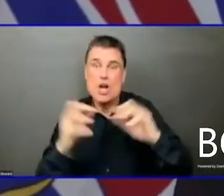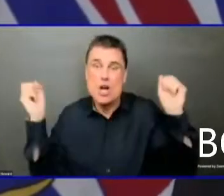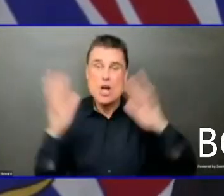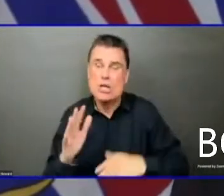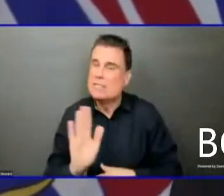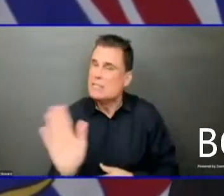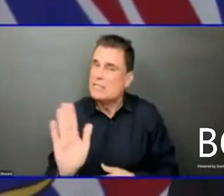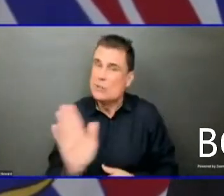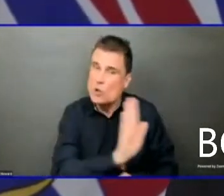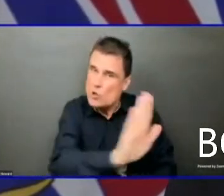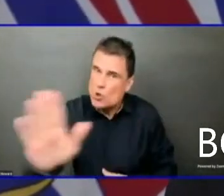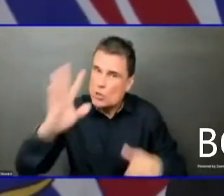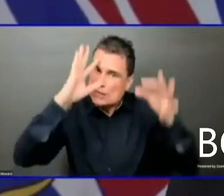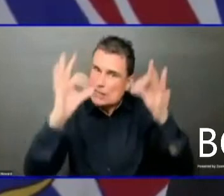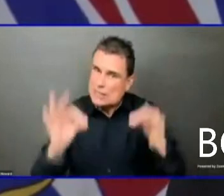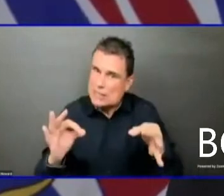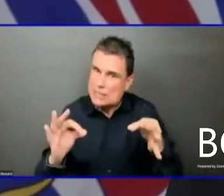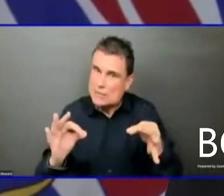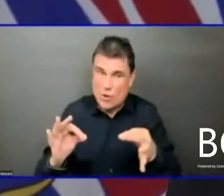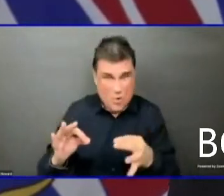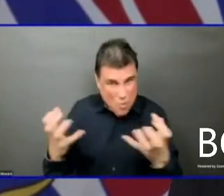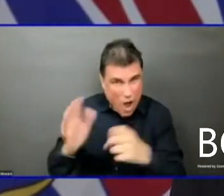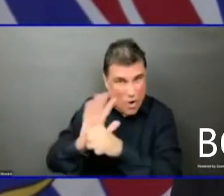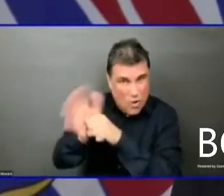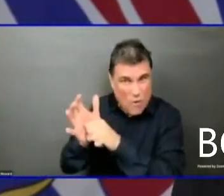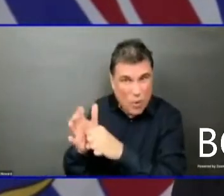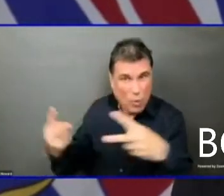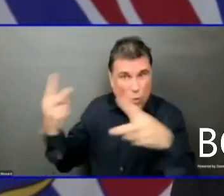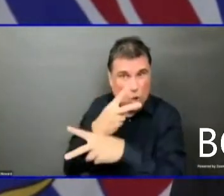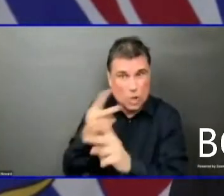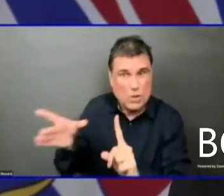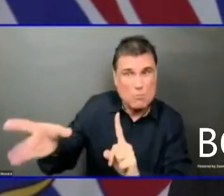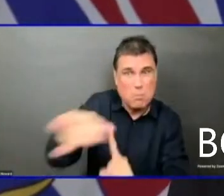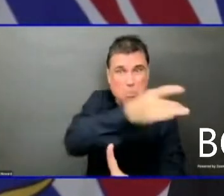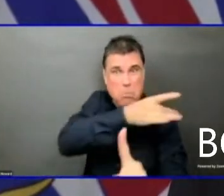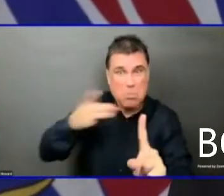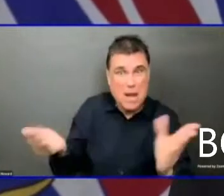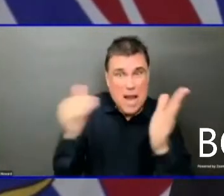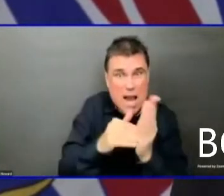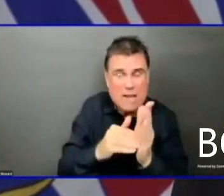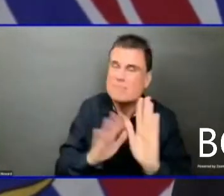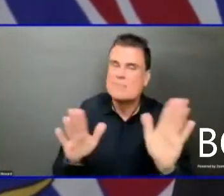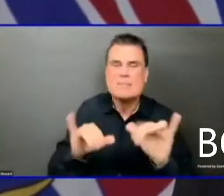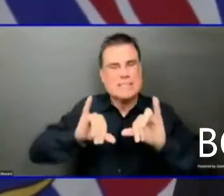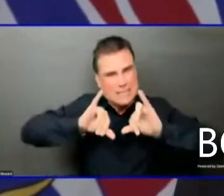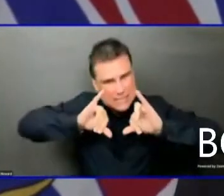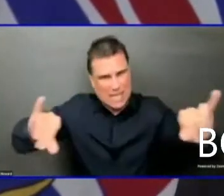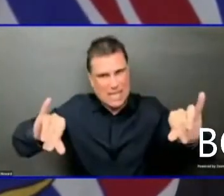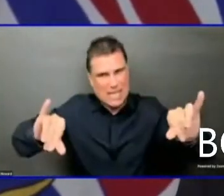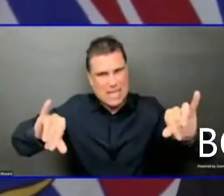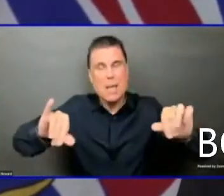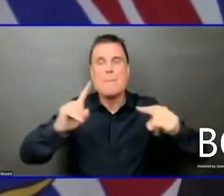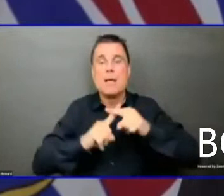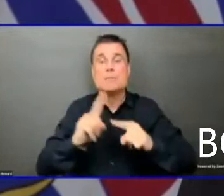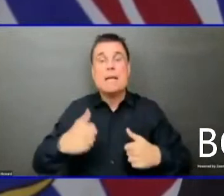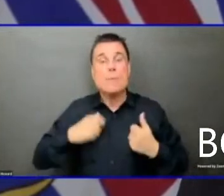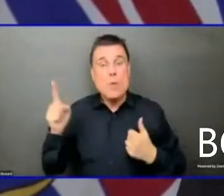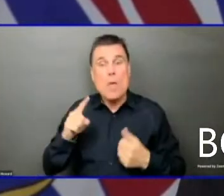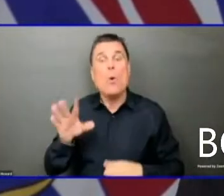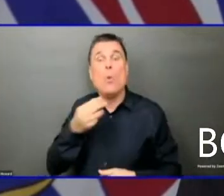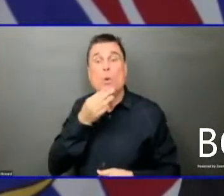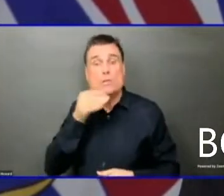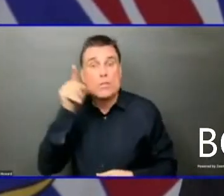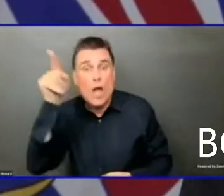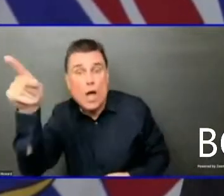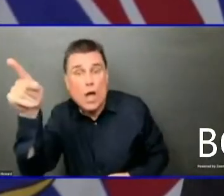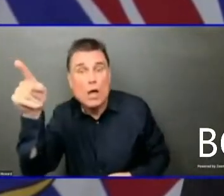望大 in 家 Whistler, 还是 Revelstoke, Prince 慢慢下来 Rupert, Victoria, 大家特 the 别是 choice 下来 is ours 很多 right now 旅游胜地 to make